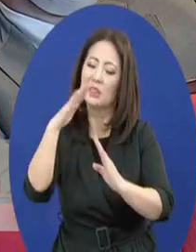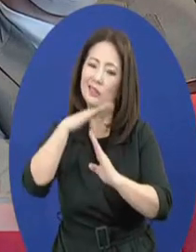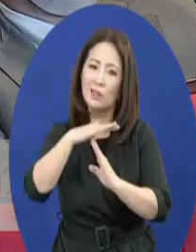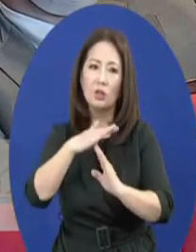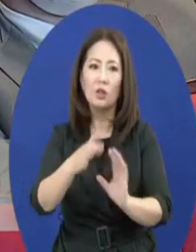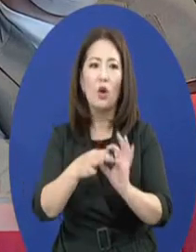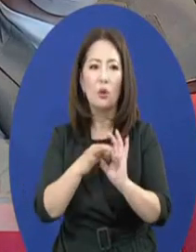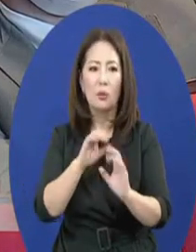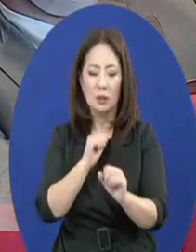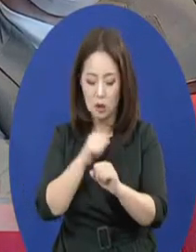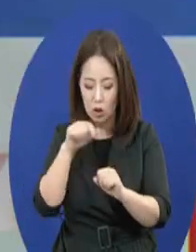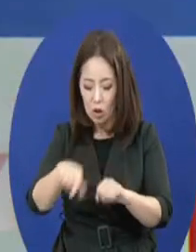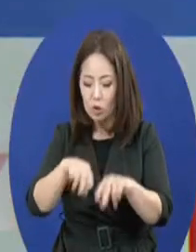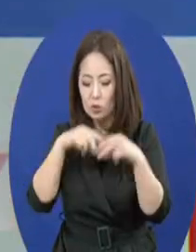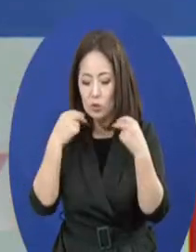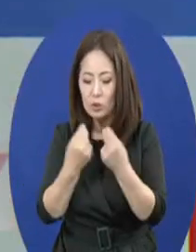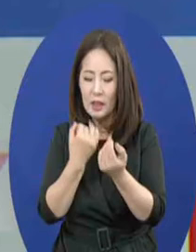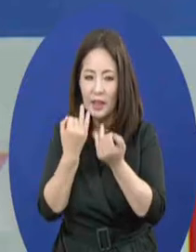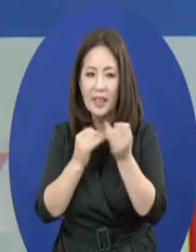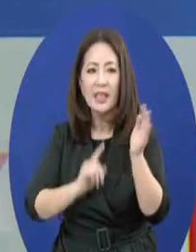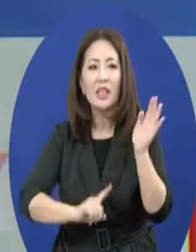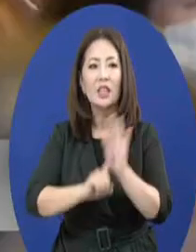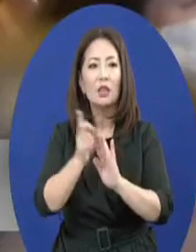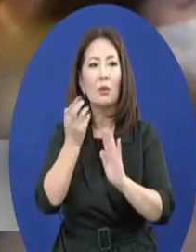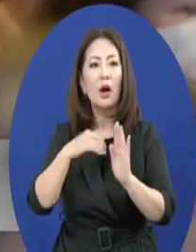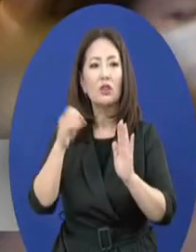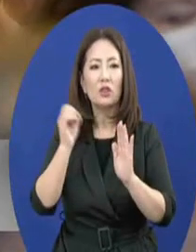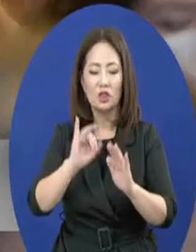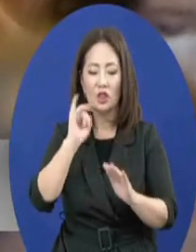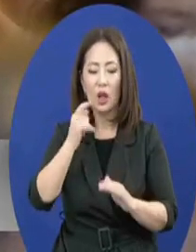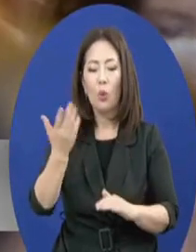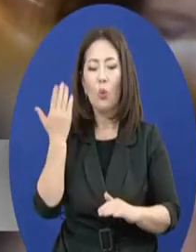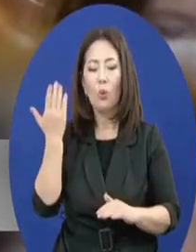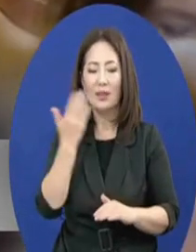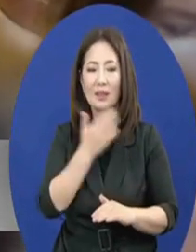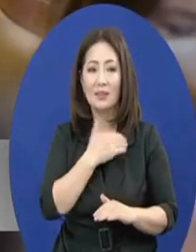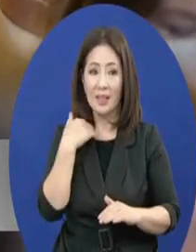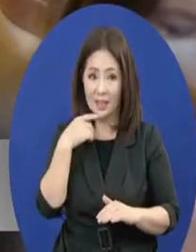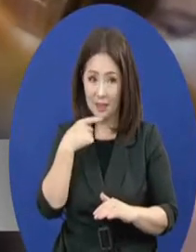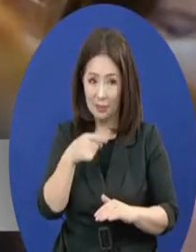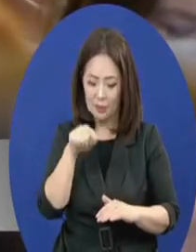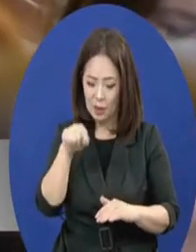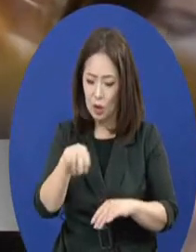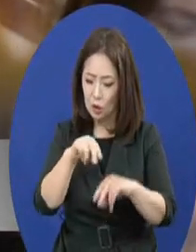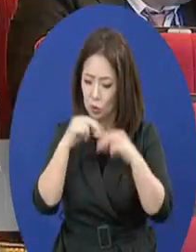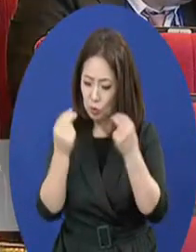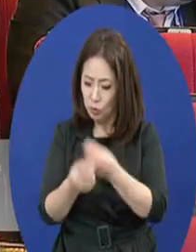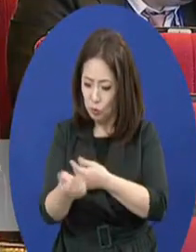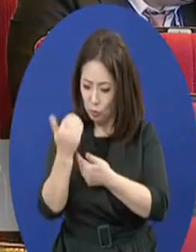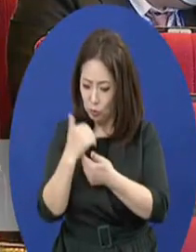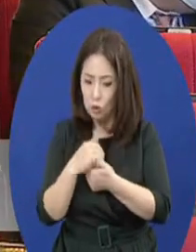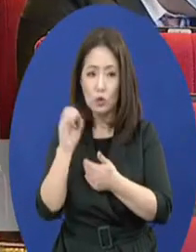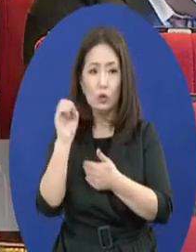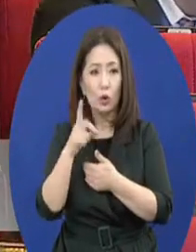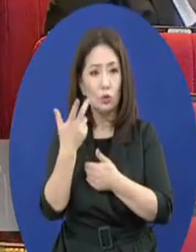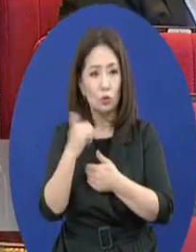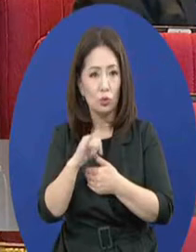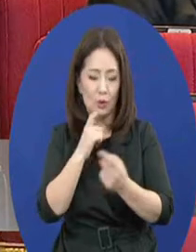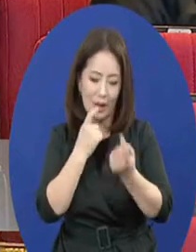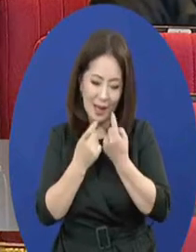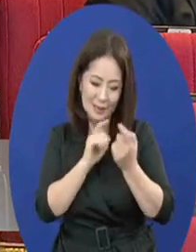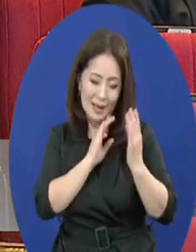ажил өнөөдрийн чуулганаас эхлэх ёстой гэдгийг ч улсын хурлын дарга хаягдсан. Чуулганд оролцогчдын хувьд ёс зүй харилцан хандлагыг